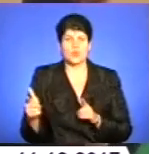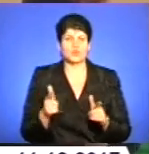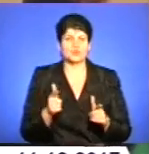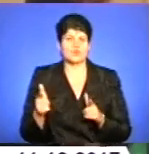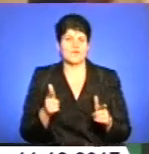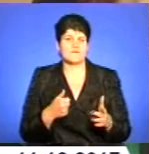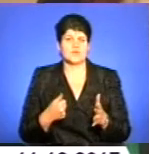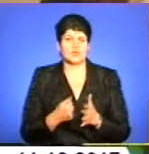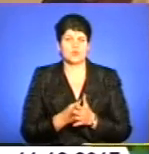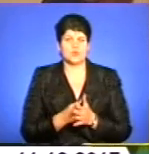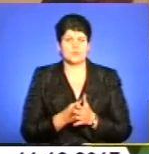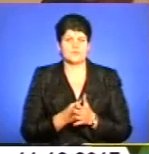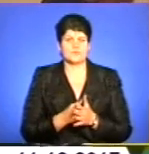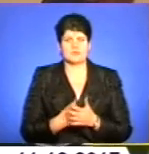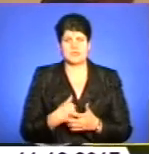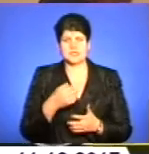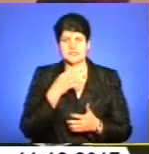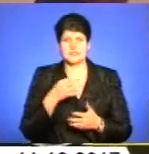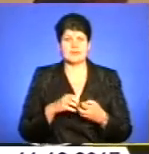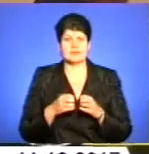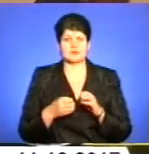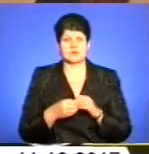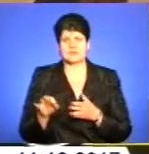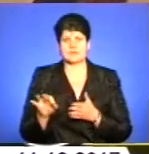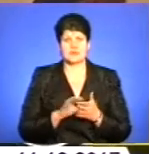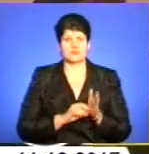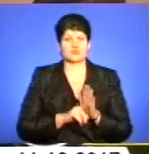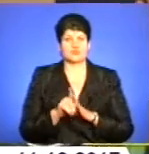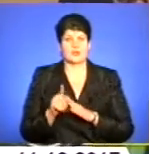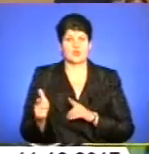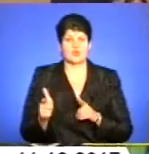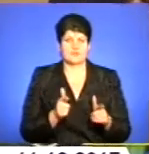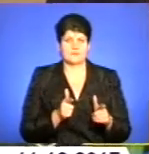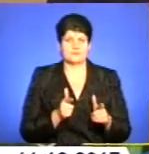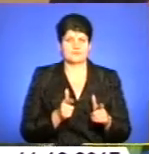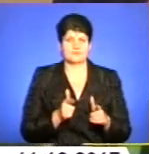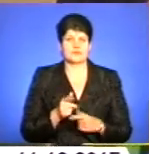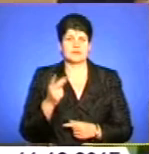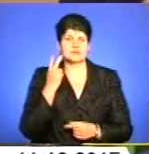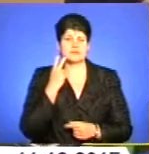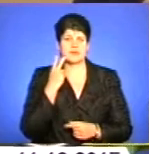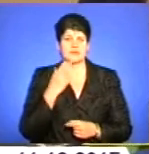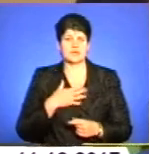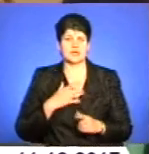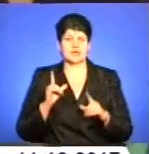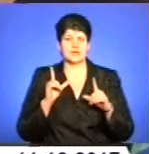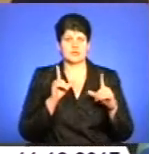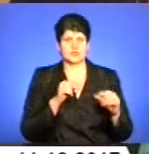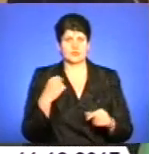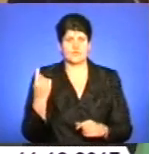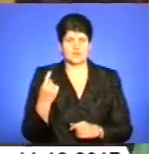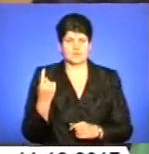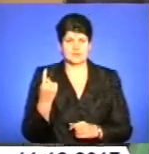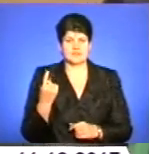готувався до... мені сказали результати, і ми зразу ж почали готуватися. Майже завжди я їду на область.